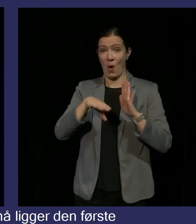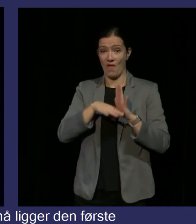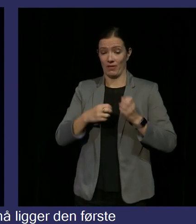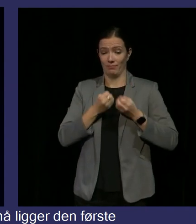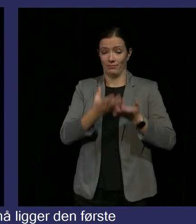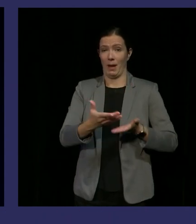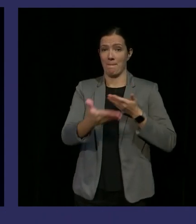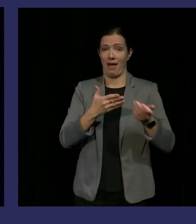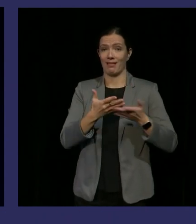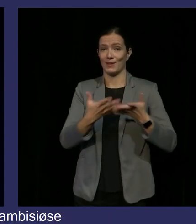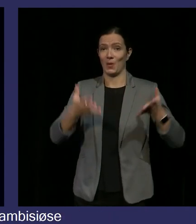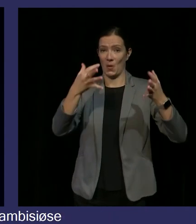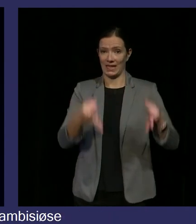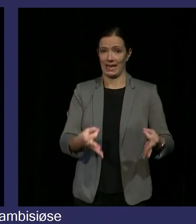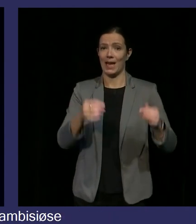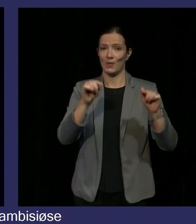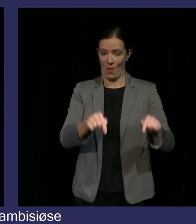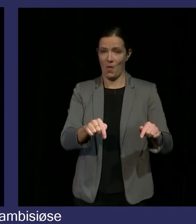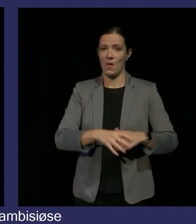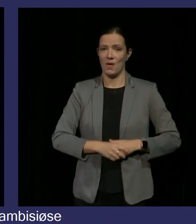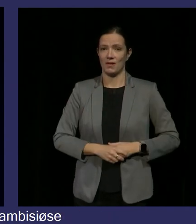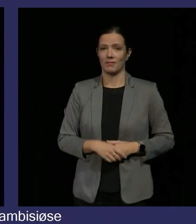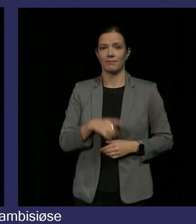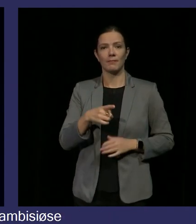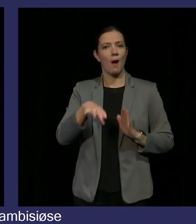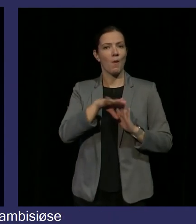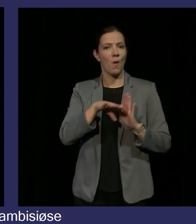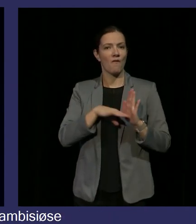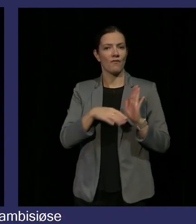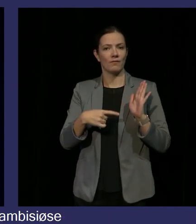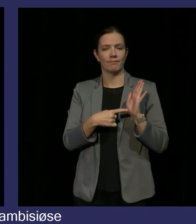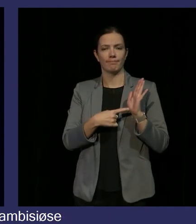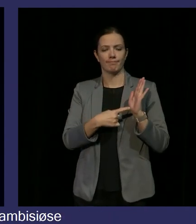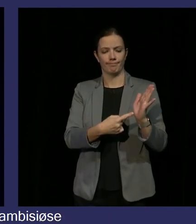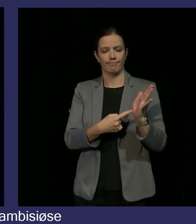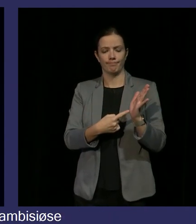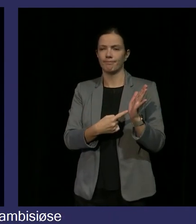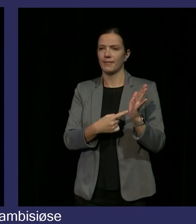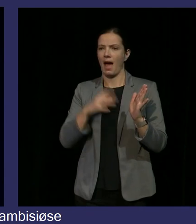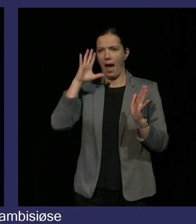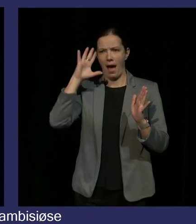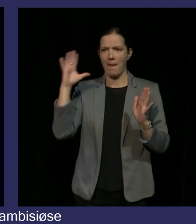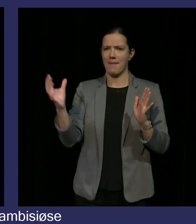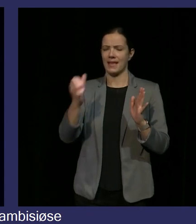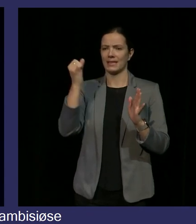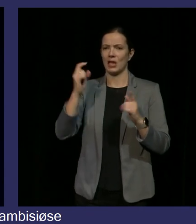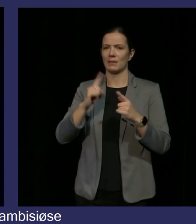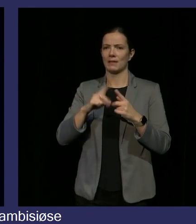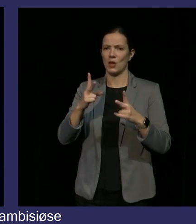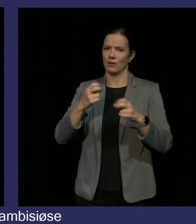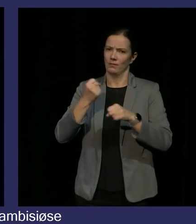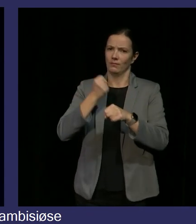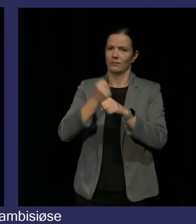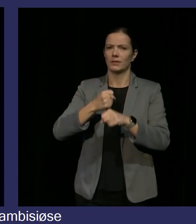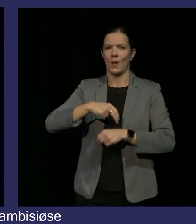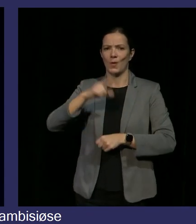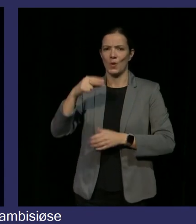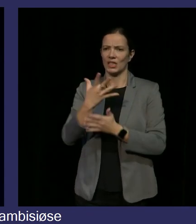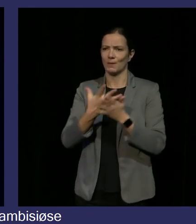i Stortinget. Det er en lov som reflekterer den ambisiøse og offensive